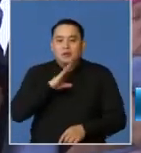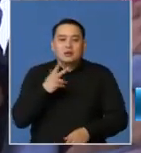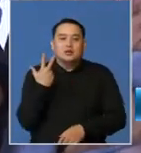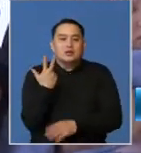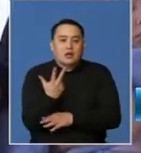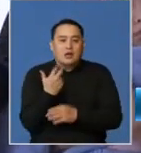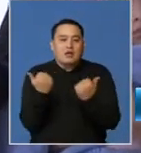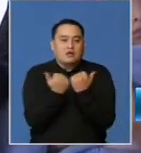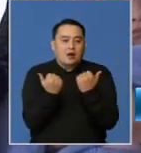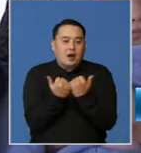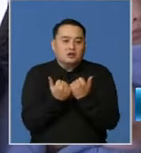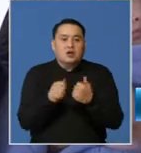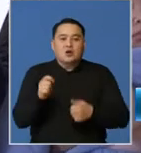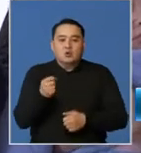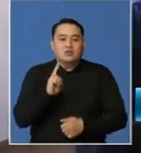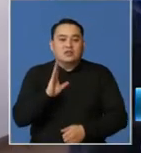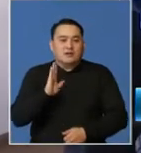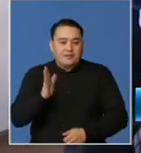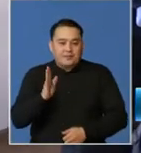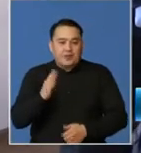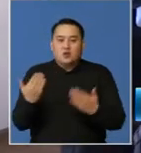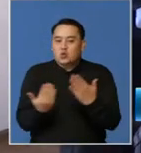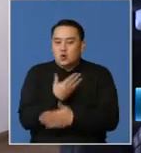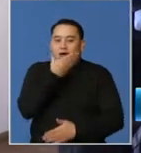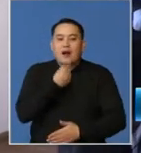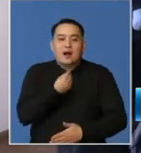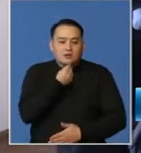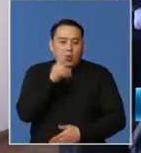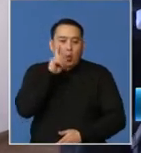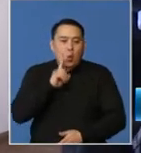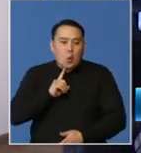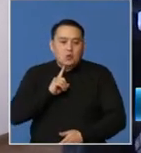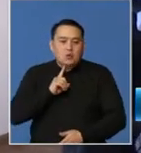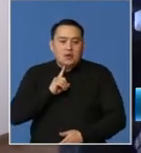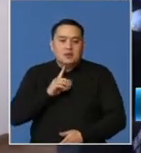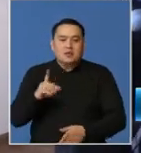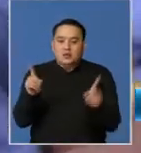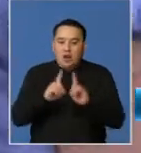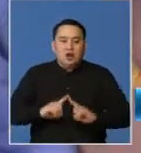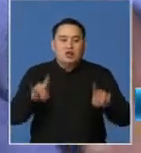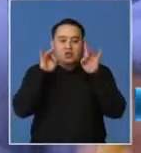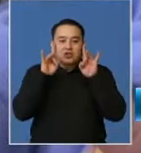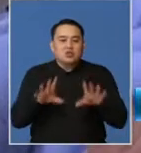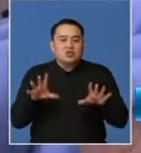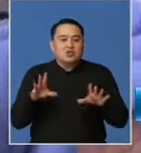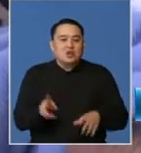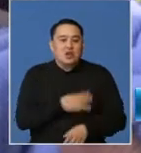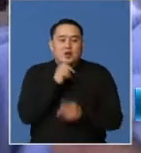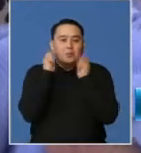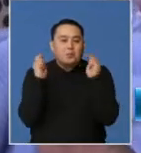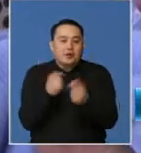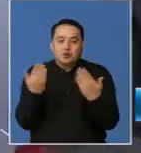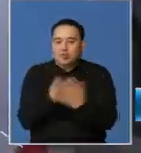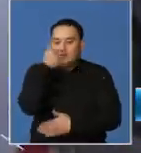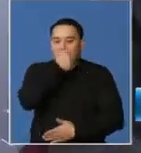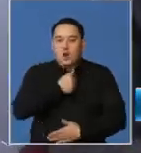тройняшек и получили заветные ключи от квартиры. Новая, красивая и уютная. Она стала неожиданным, но самым желанным подарком на